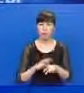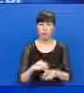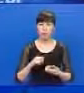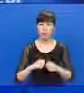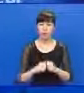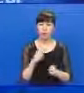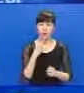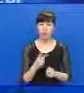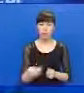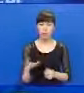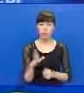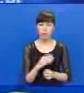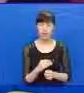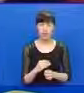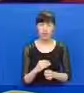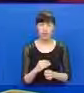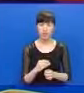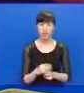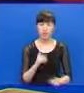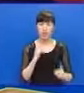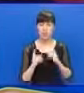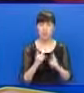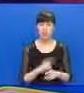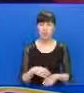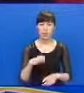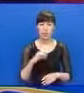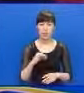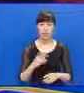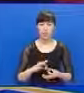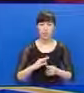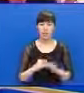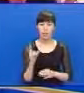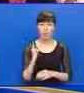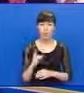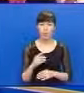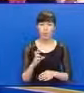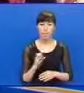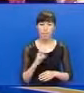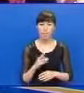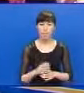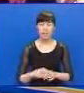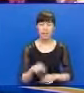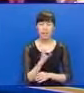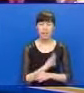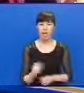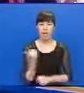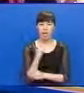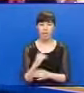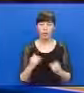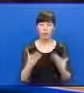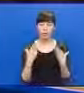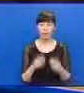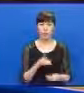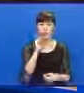көреміз. Барлықтарыңызға рахмет. Жиын барысында Сидней Олимпиадасының чемпионы Бекзат Саттархановтың ғаламат жетістігі мен бүгінгі таңдағы